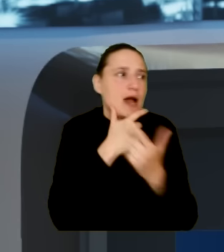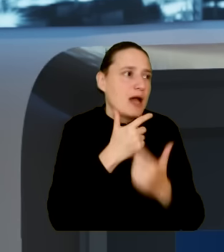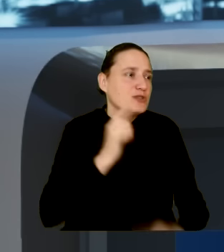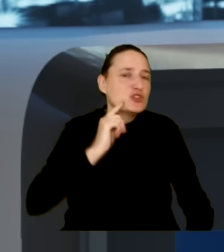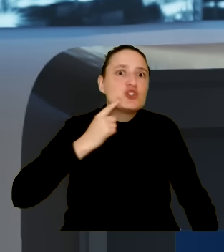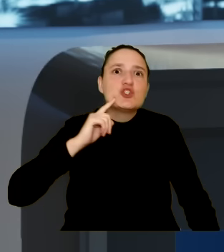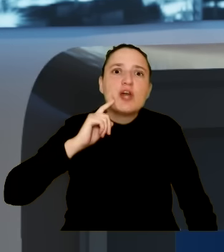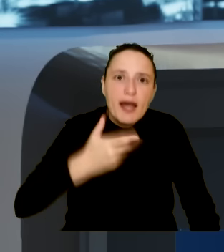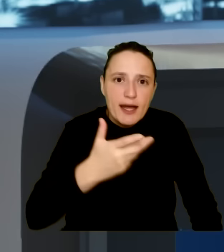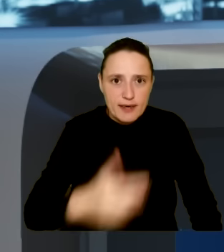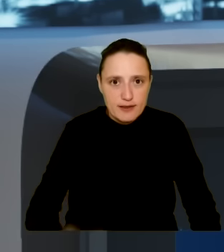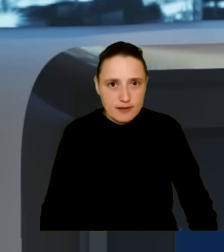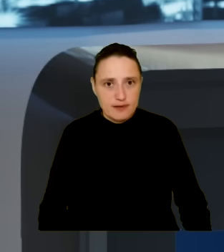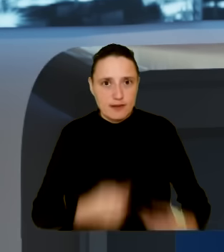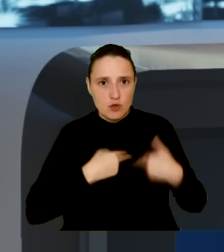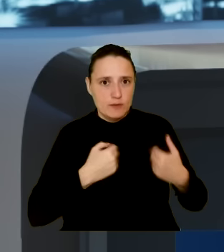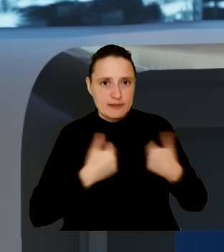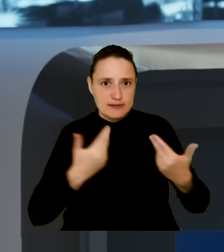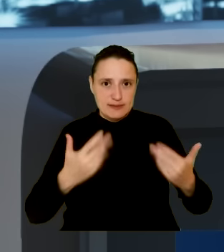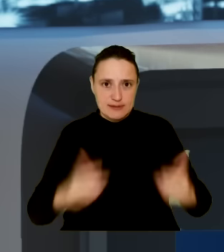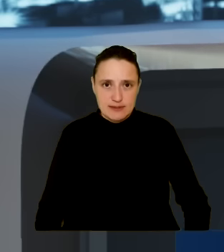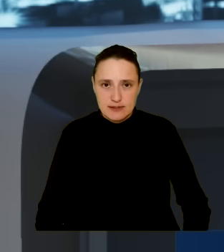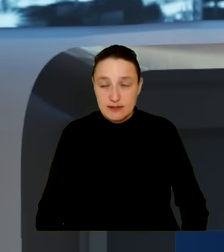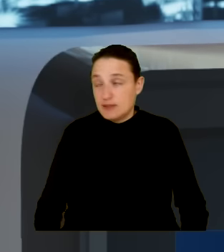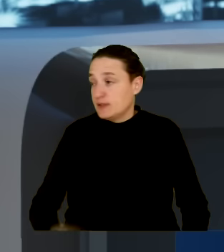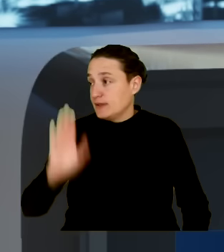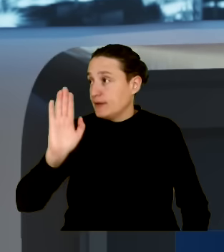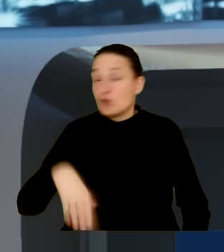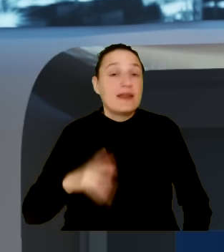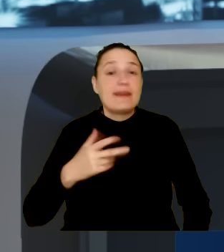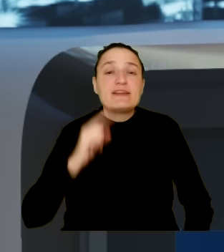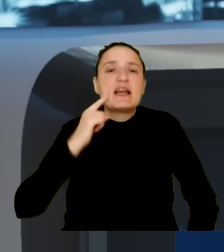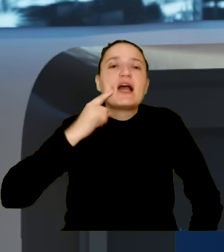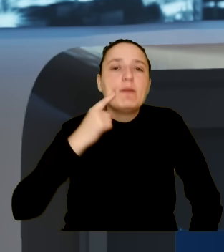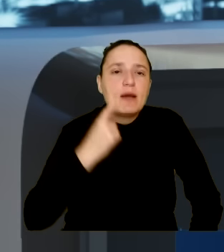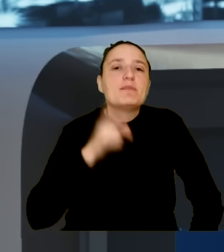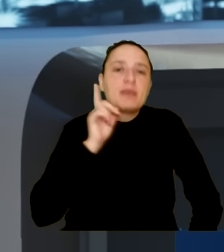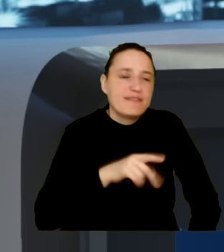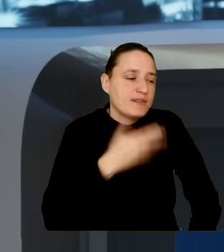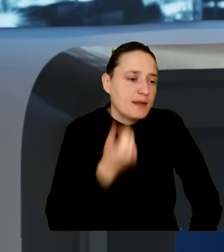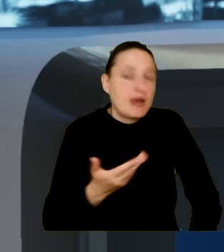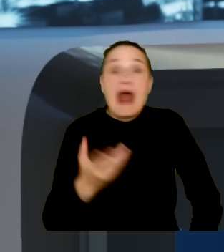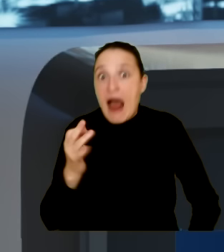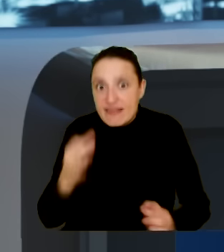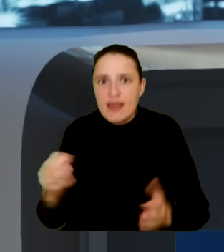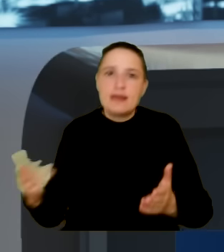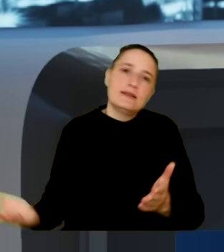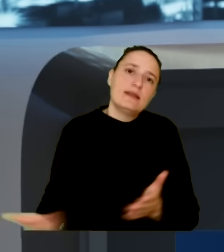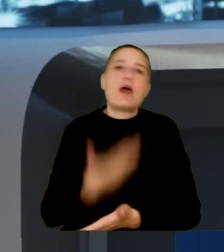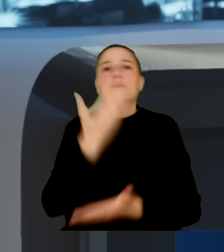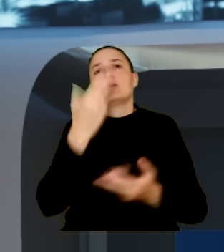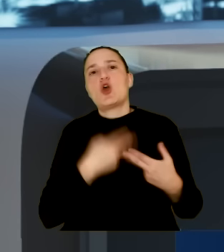bo to nawet tego chyba do kabaretu nie można podciągnąć. A teraz jeszcze serwuje nam komisję jakąś